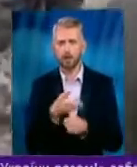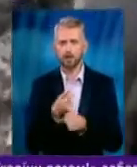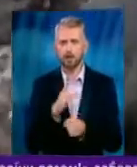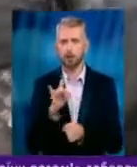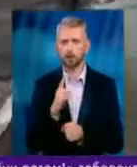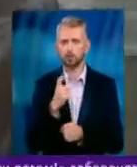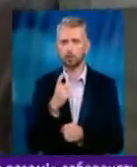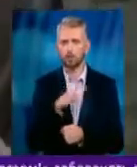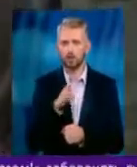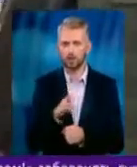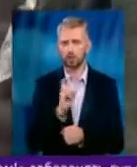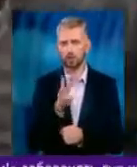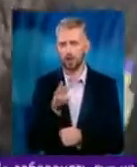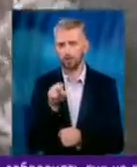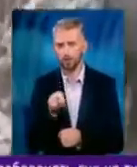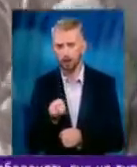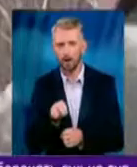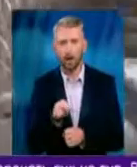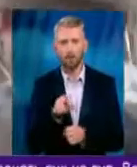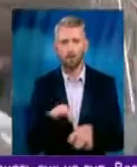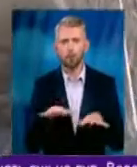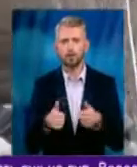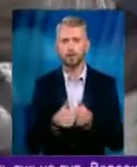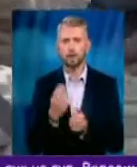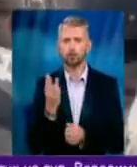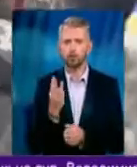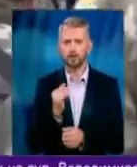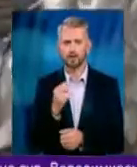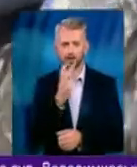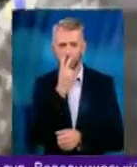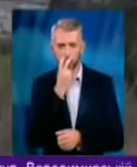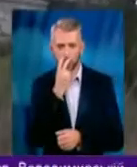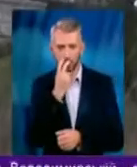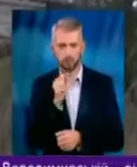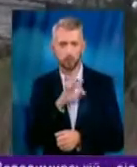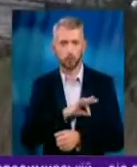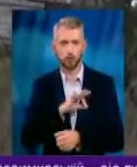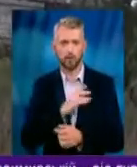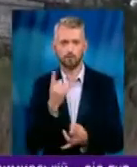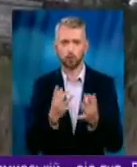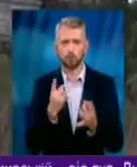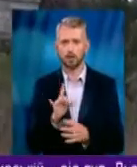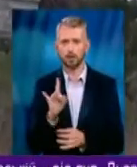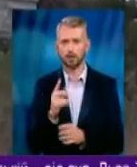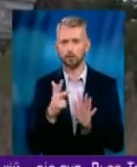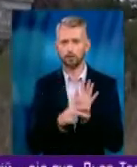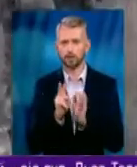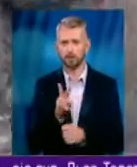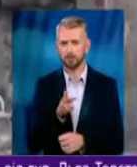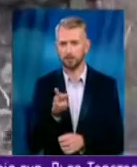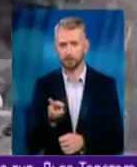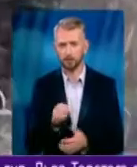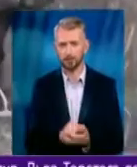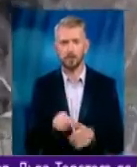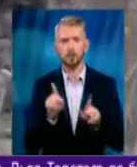калібру 100 мм та БМП. А по позиціях біля Троїцького та Світлодарська противник застосував міномети калібру 82